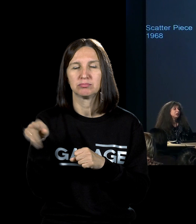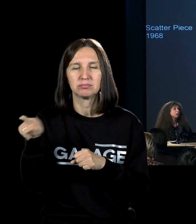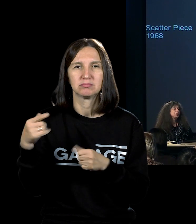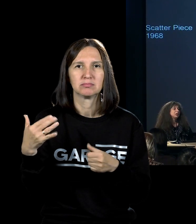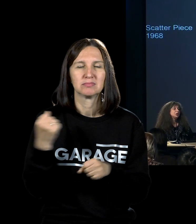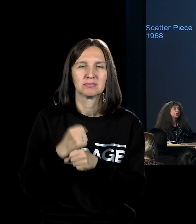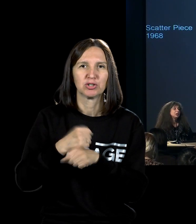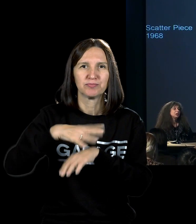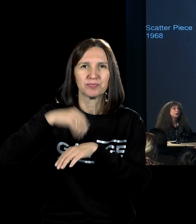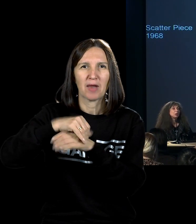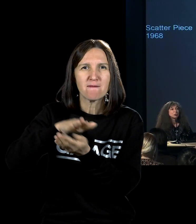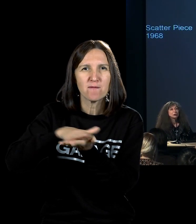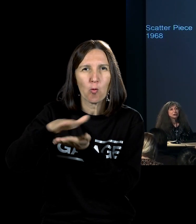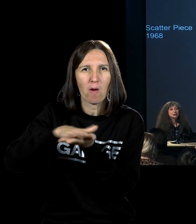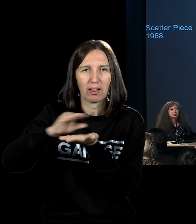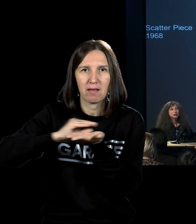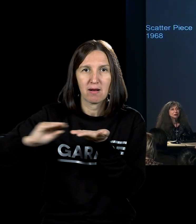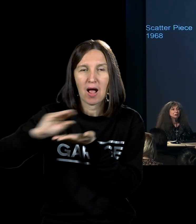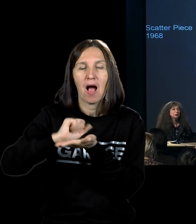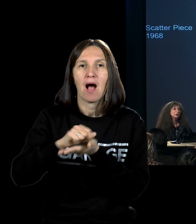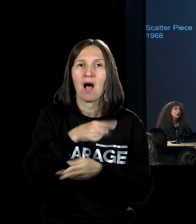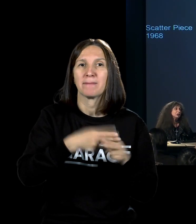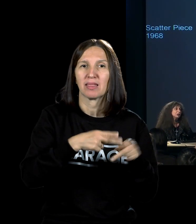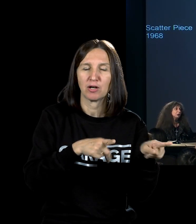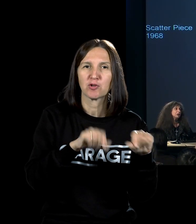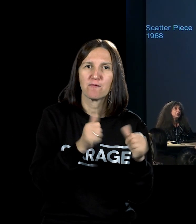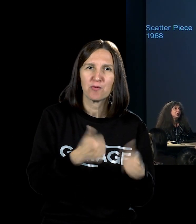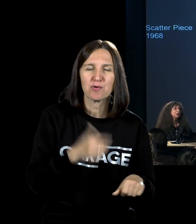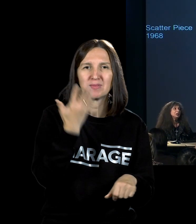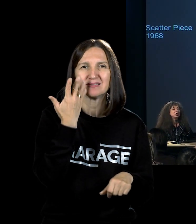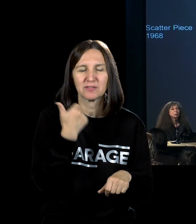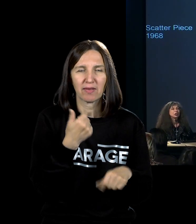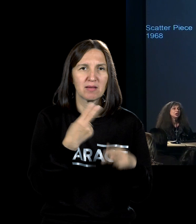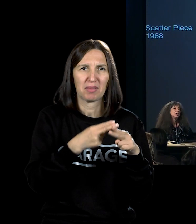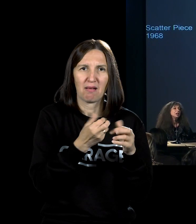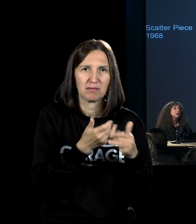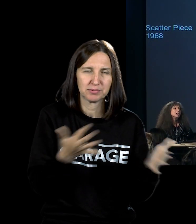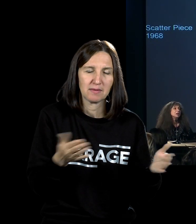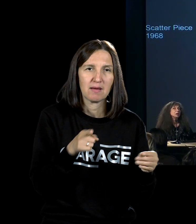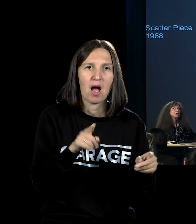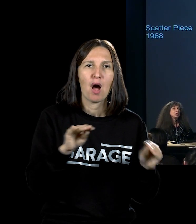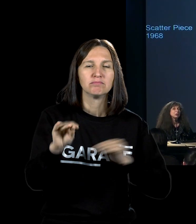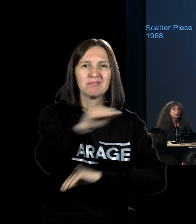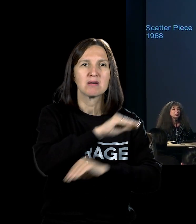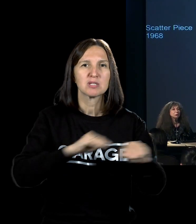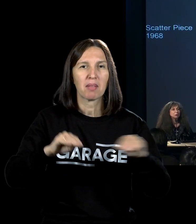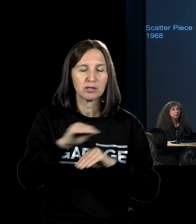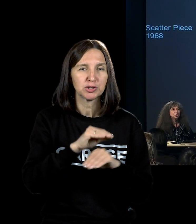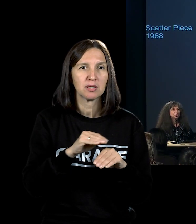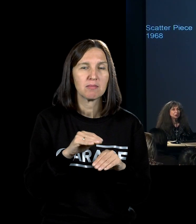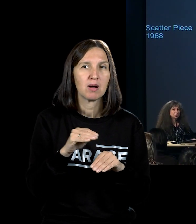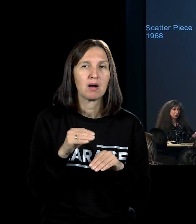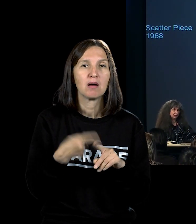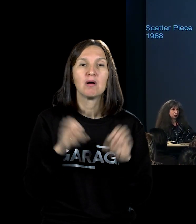И металлические, их форма, их цвет, там, их металлы, из которых они делались, их расположение вырабатывалось